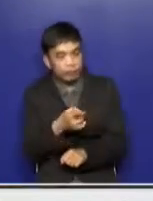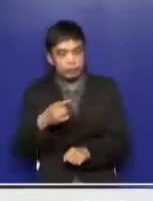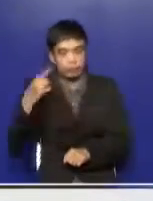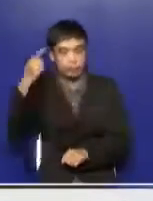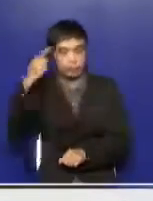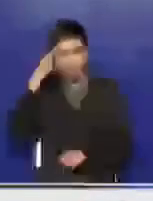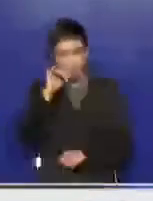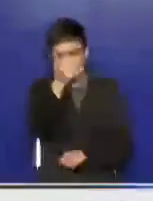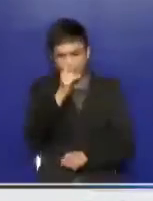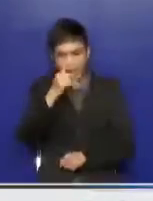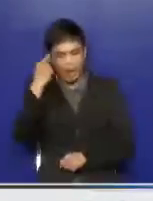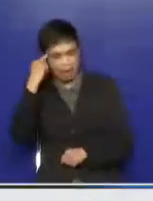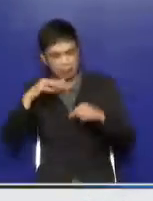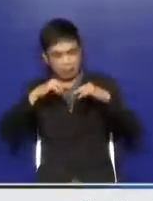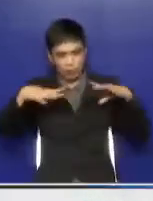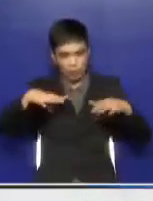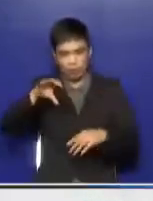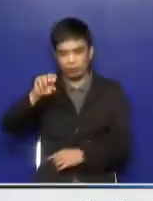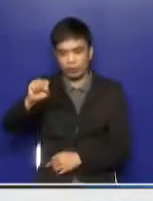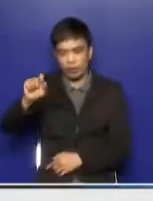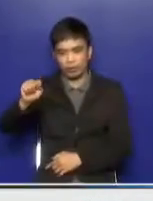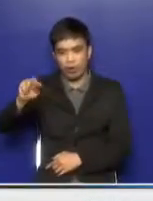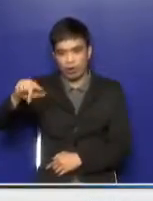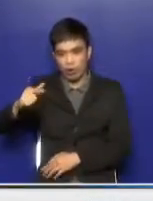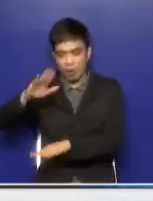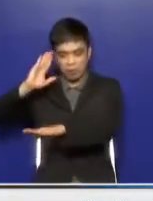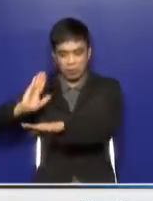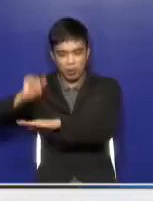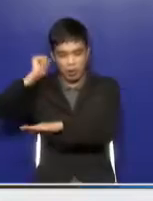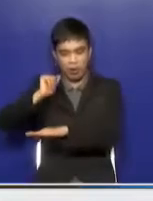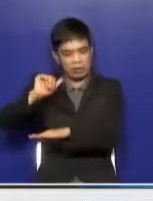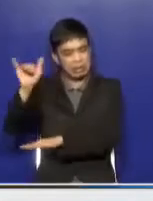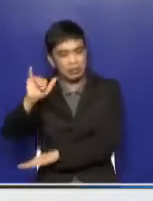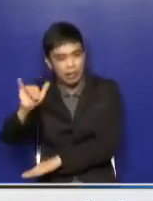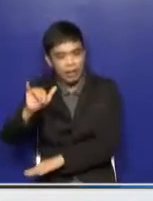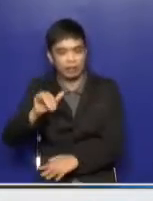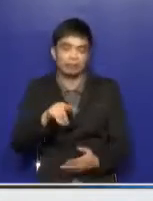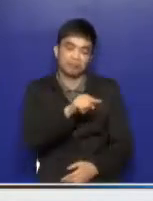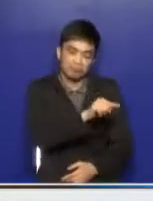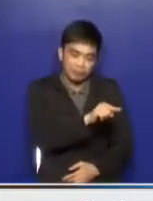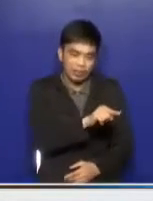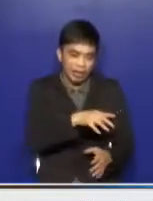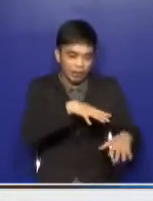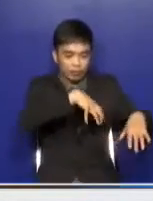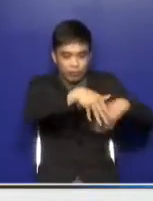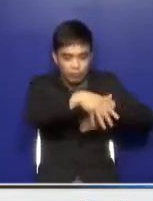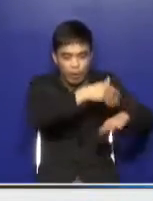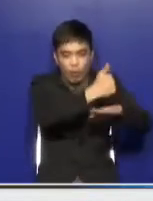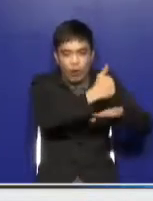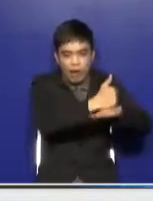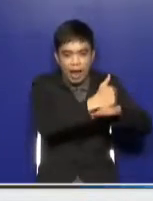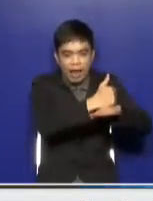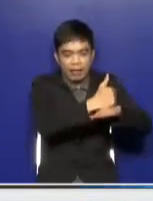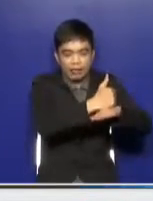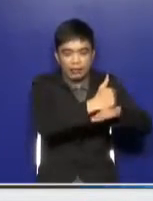ความไม่ชำนาญระหว่างสำนักงานตรวจเงินแผ่นดินกับทางองค์การบริหารส่วนท้องถิ่นนะเพราะว่